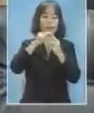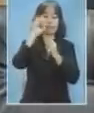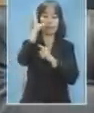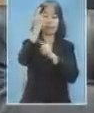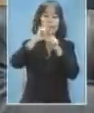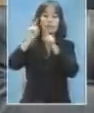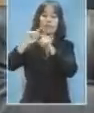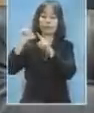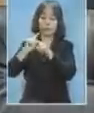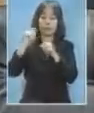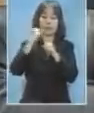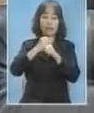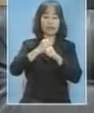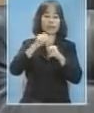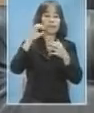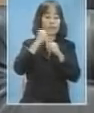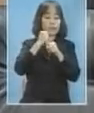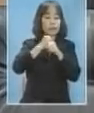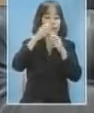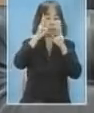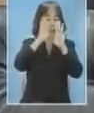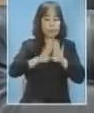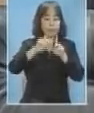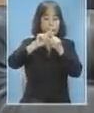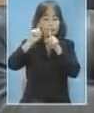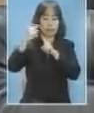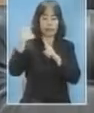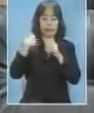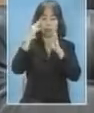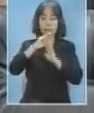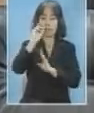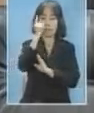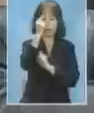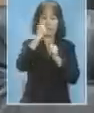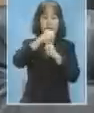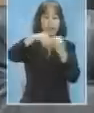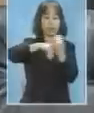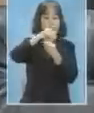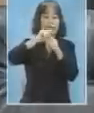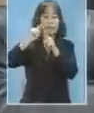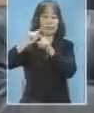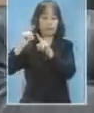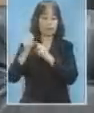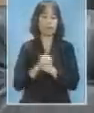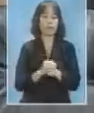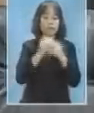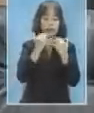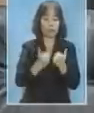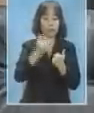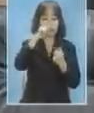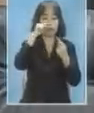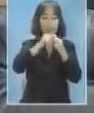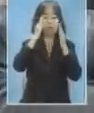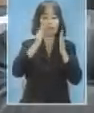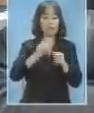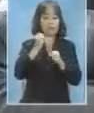กและใช้ฐานศักยภาพของเราสร้างมูลค่าเพิ่มด้วยนวัตกรรมใหม่ๆด้วยเศรษฐกิจสร้างสรรค์ในที่สุดแล้วเนี่ยชาวนา